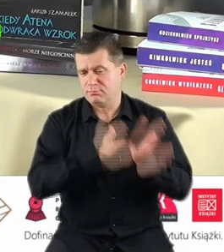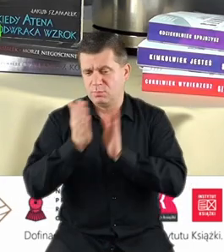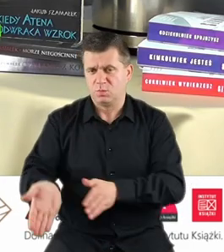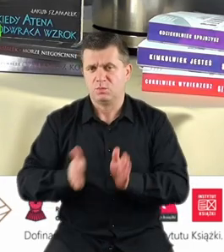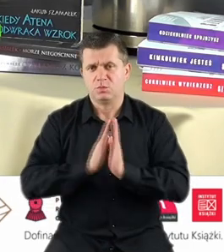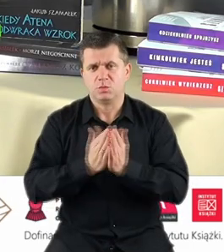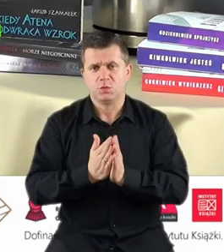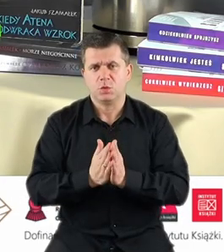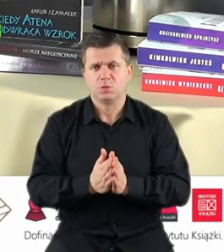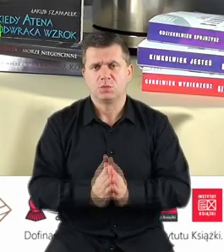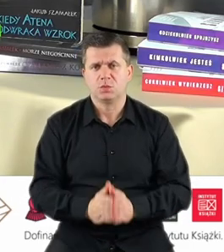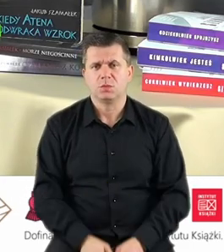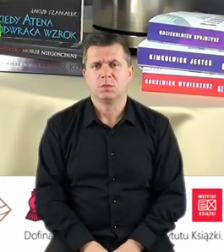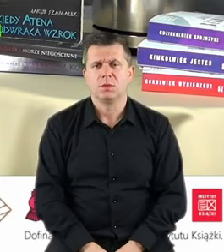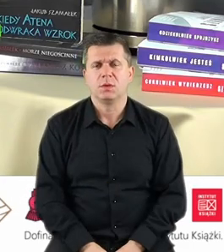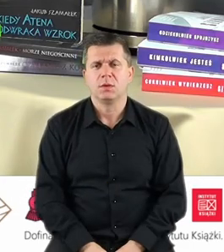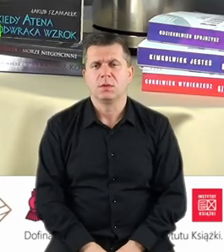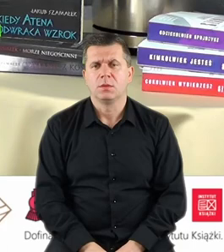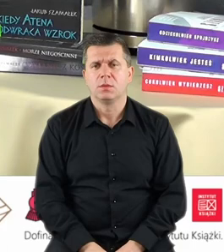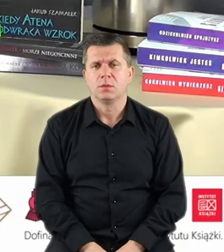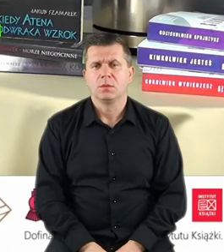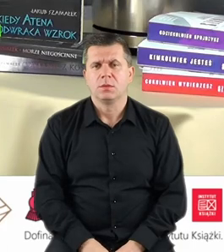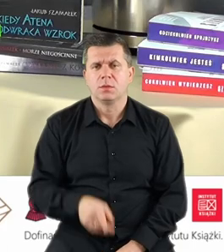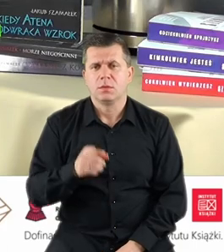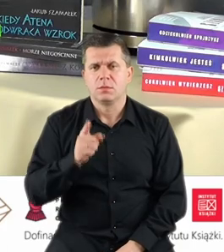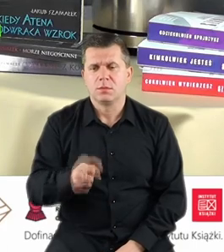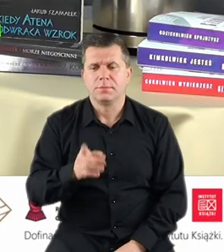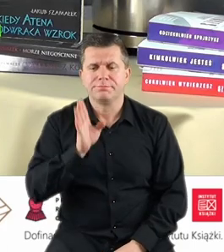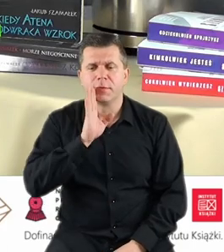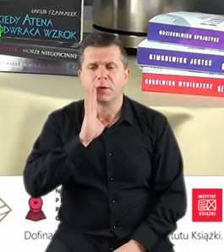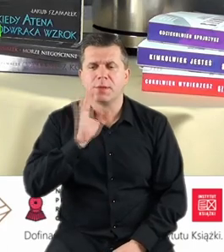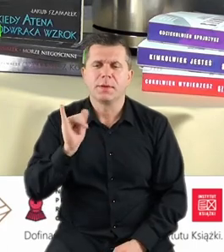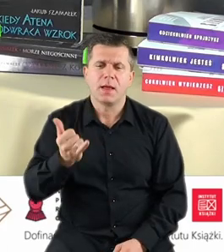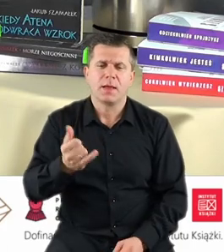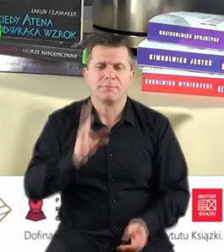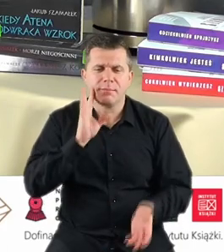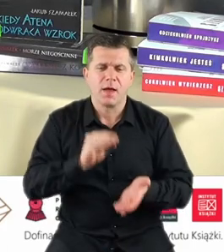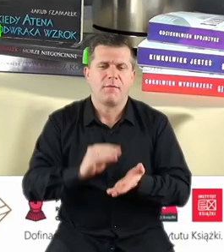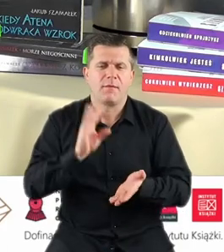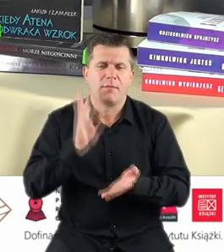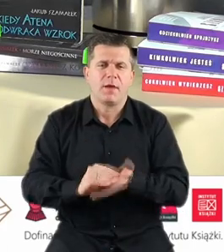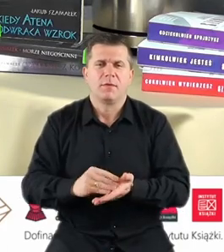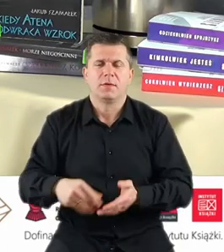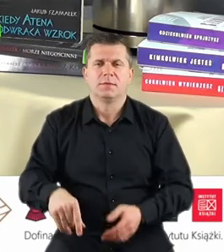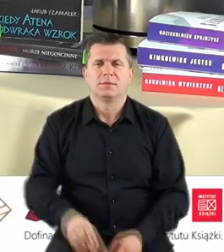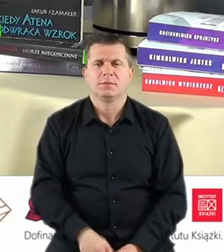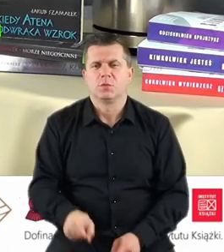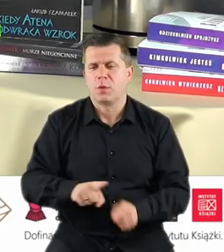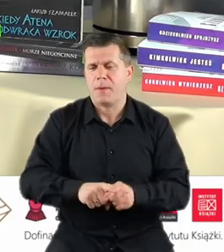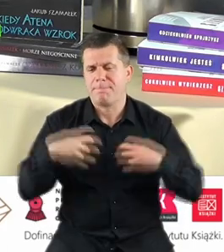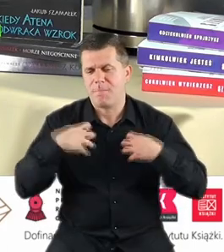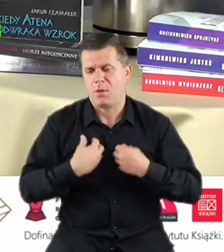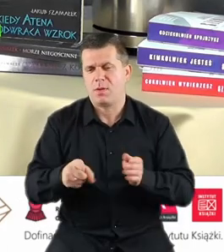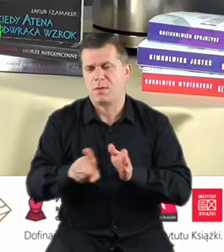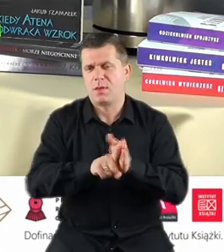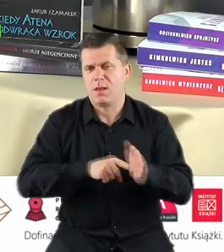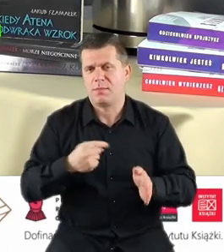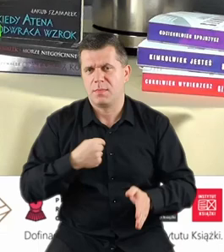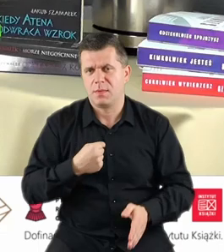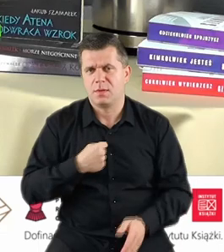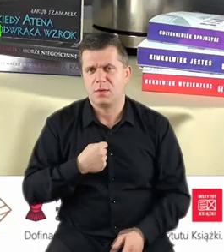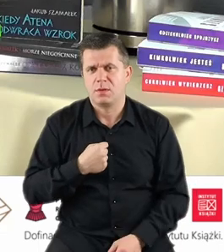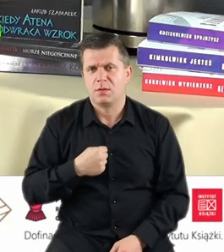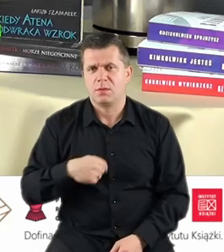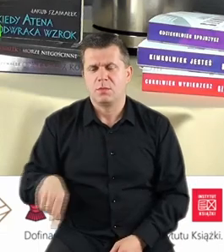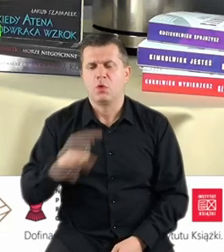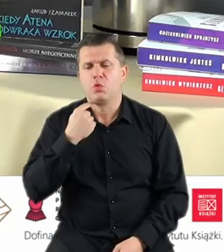książki no już by miały posmak odgrzewanego kotleta i to by było, podejrzewam, męczące dla mnie, bo po prostu